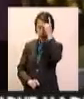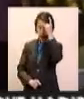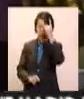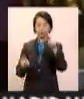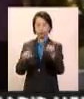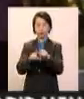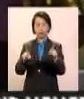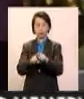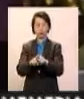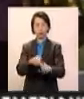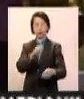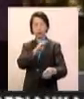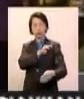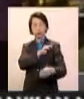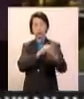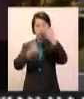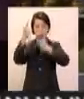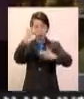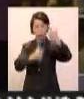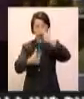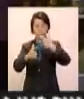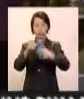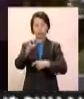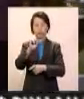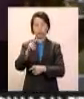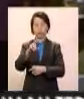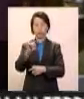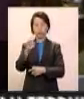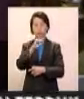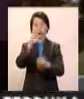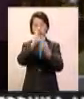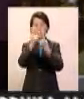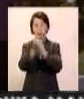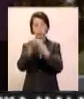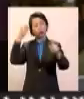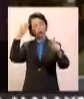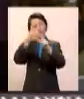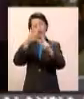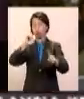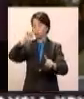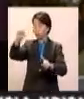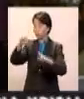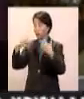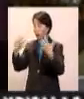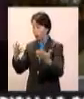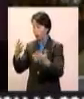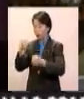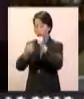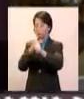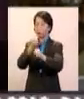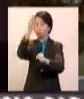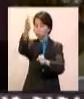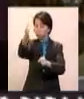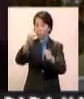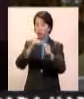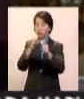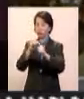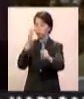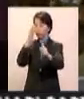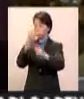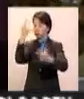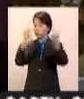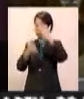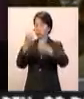sebagai ataupun merangkap Menteri Pelancongan Seni dan Budaya, Hala Tuju Pelancongan Negeri Sabah itu sendiri, Datuk. Mungkin untuk tahun hadapan ataupun terus ke arah Tahun Melawat